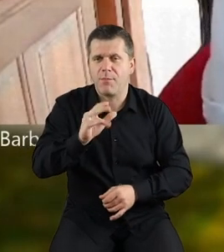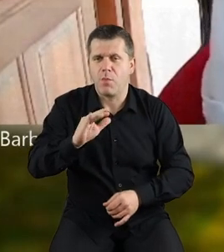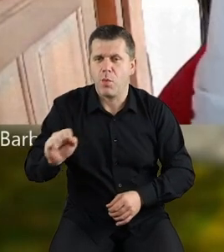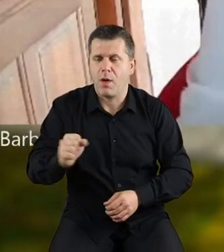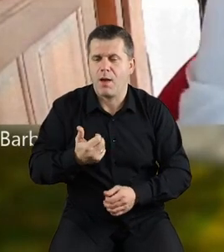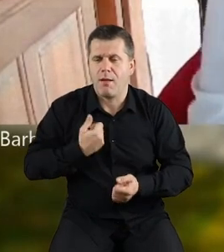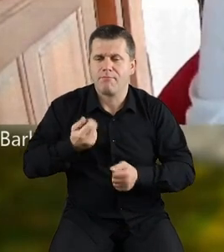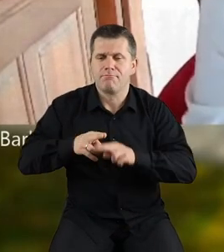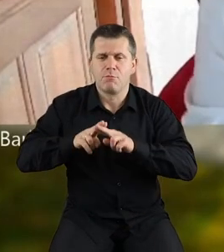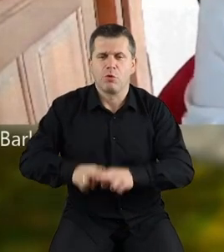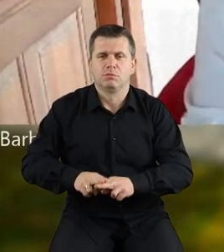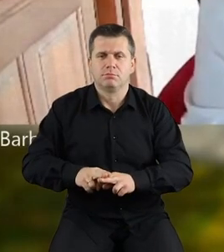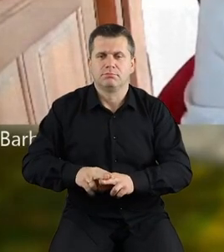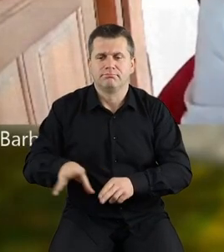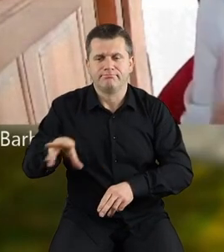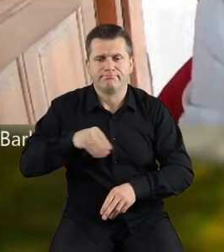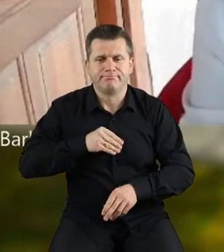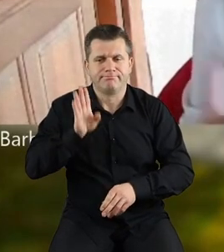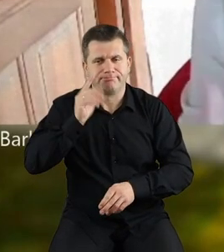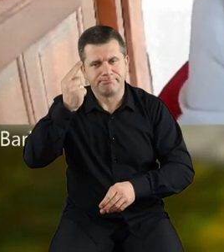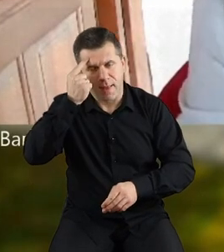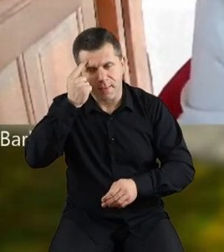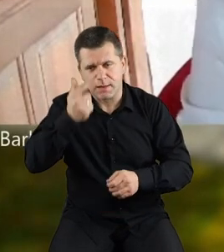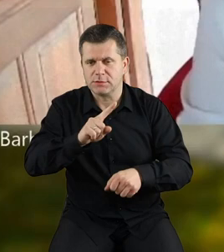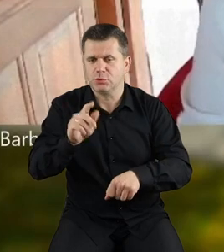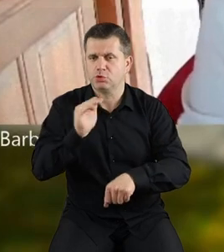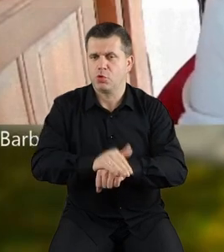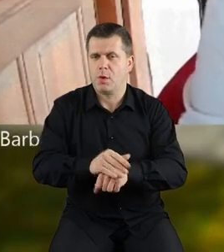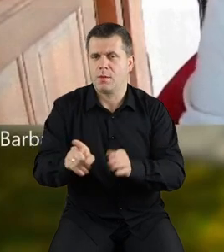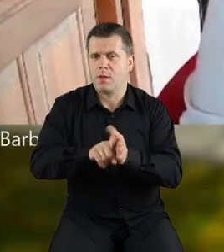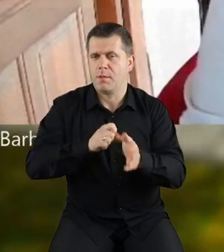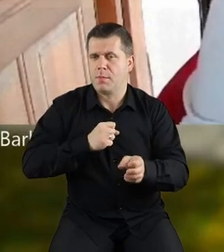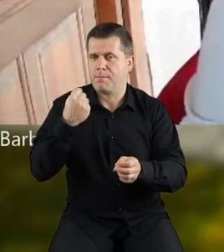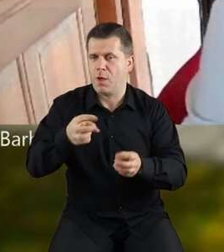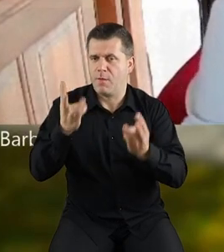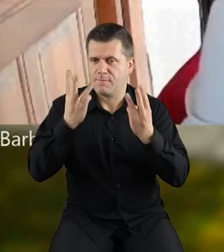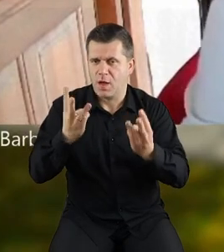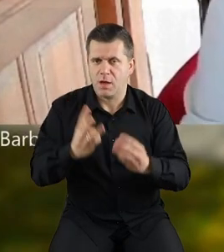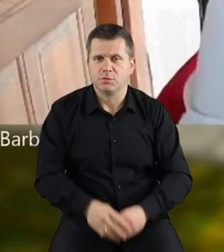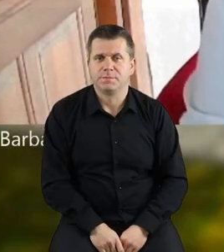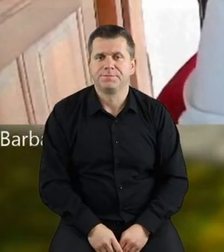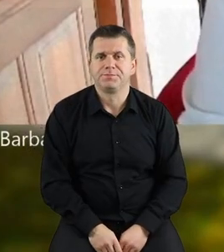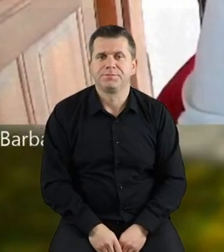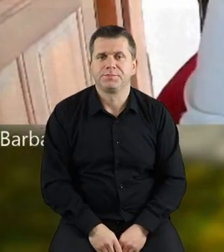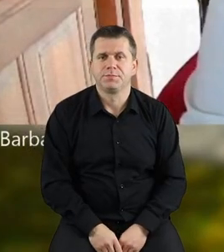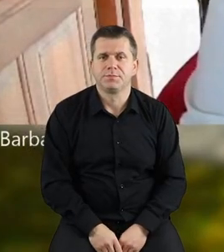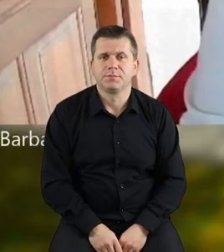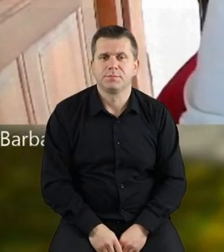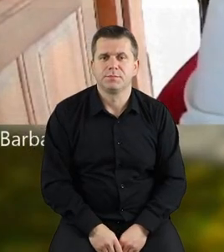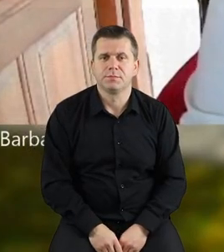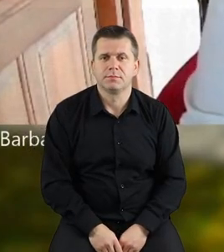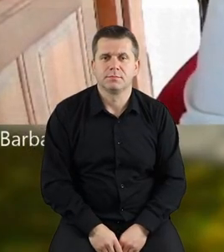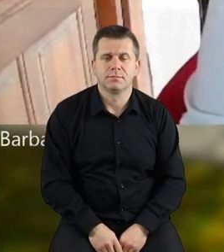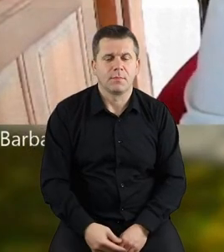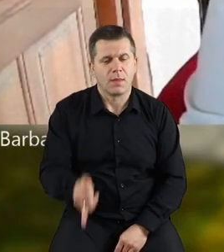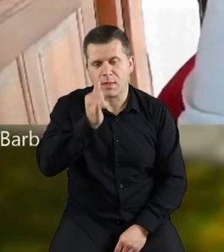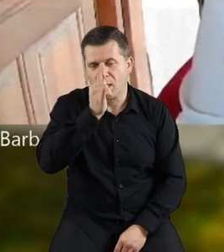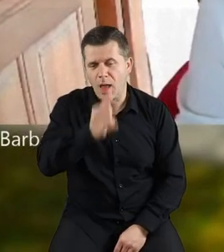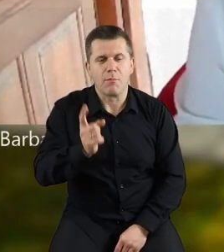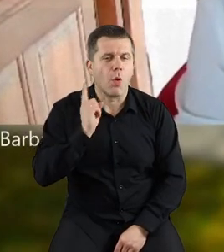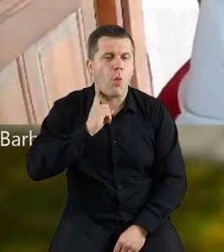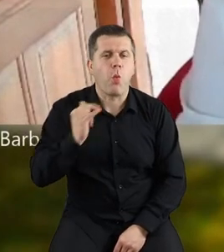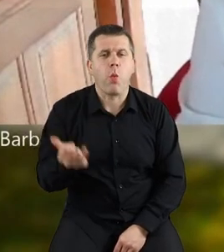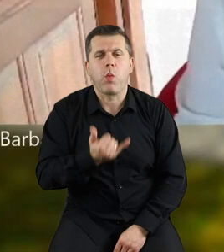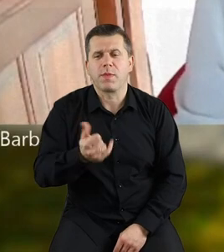fabułę, aby pozostawać z nią w mentalnej zgodzie. To jest dla mnie bardzo ważne. Natomiast nie